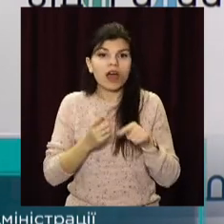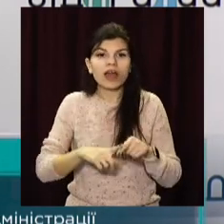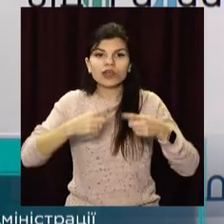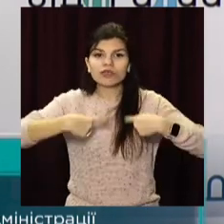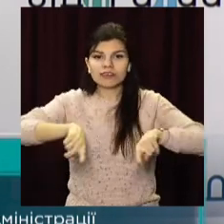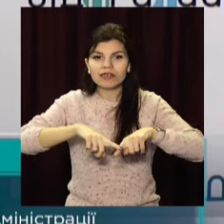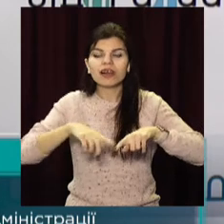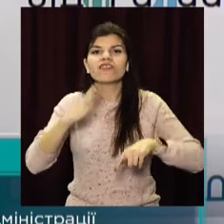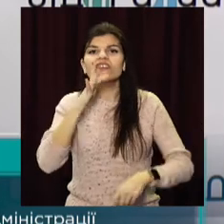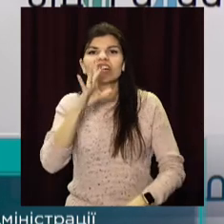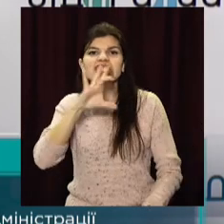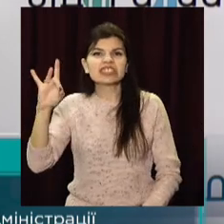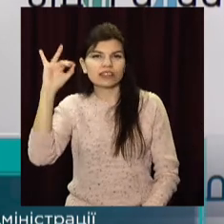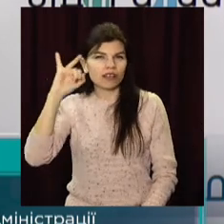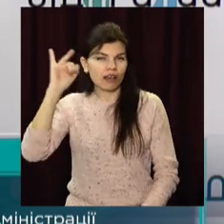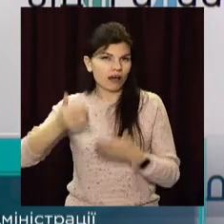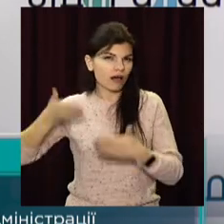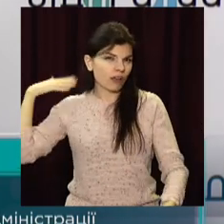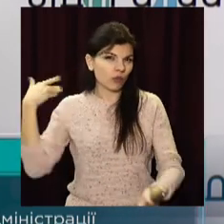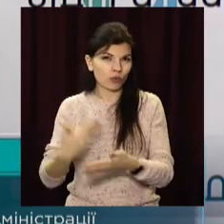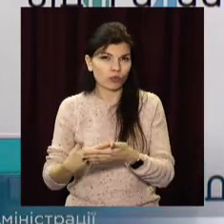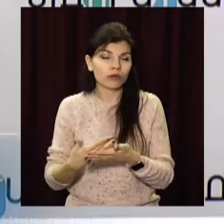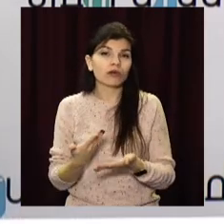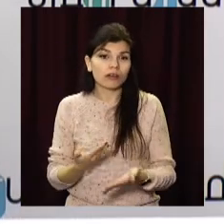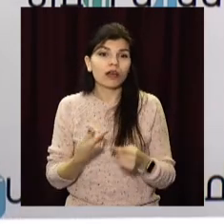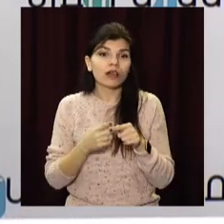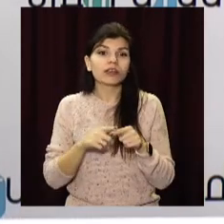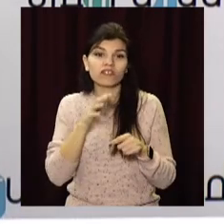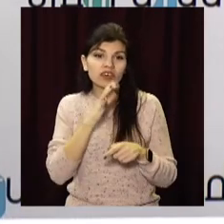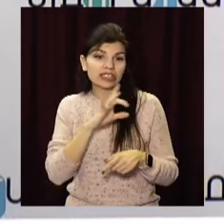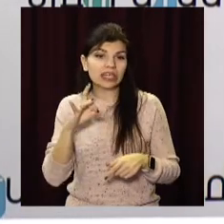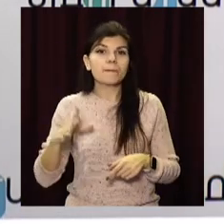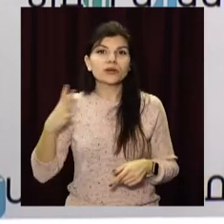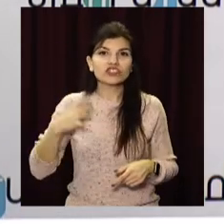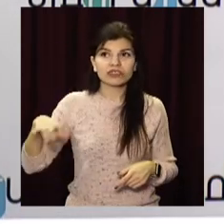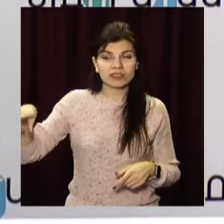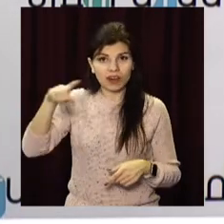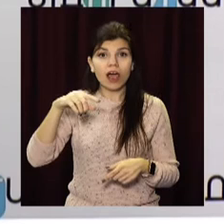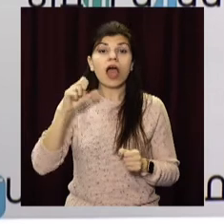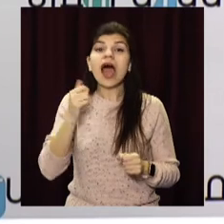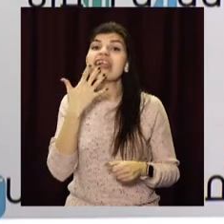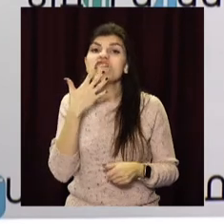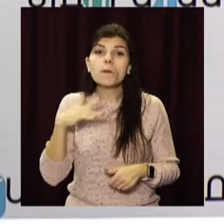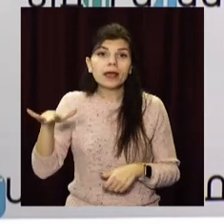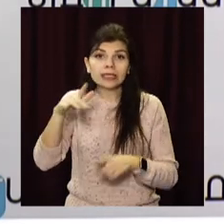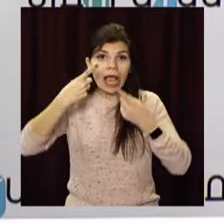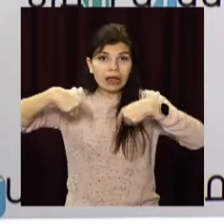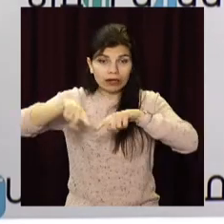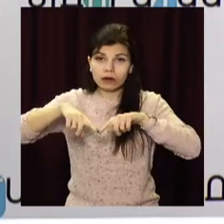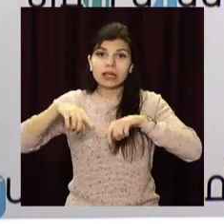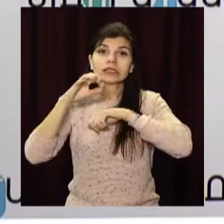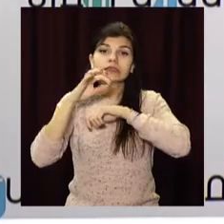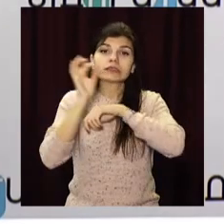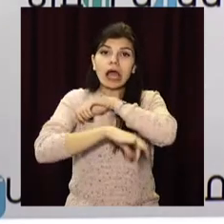країн Радянського Союзу. Яких вже для вищих країн Радянського Союзу. У європейських країнах, да, західних